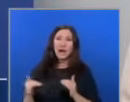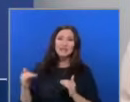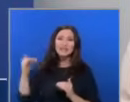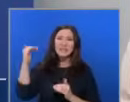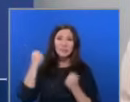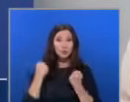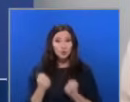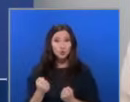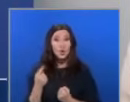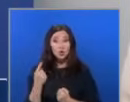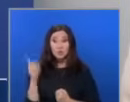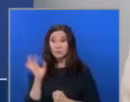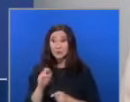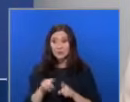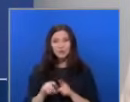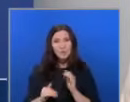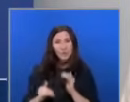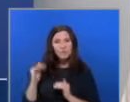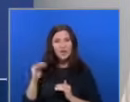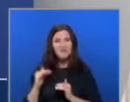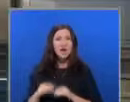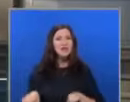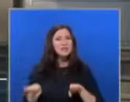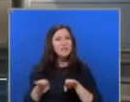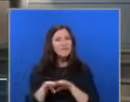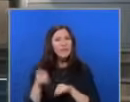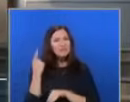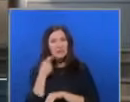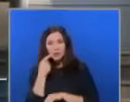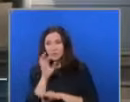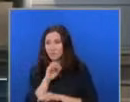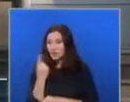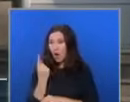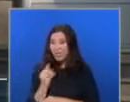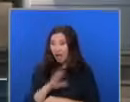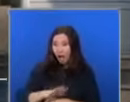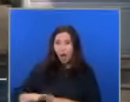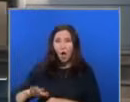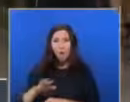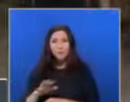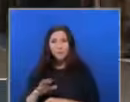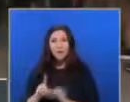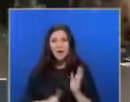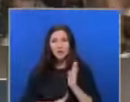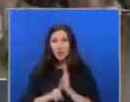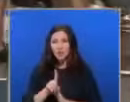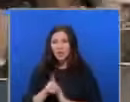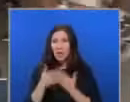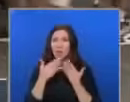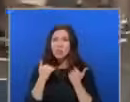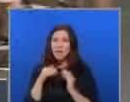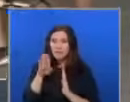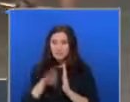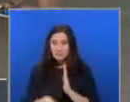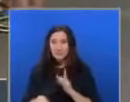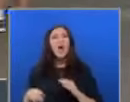трудност. Този процент също се повишава в сравнение с миналата година. Нито една област резултатите нямат спад